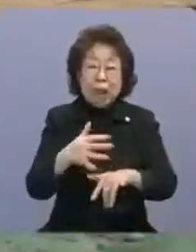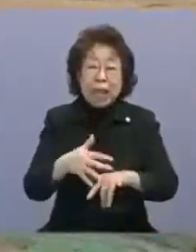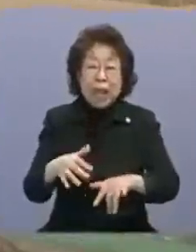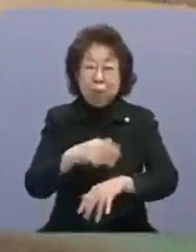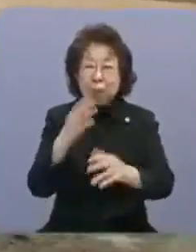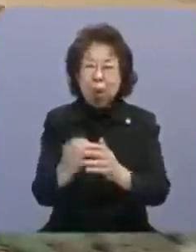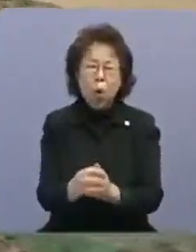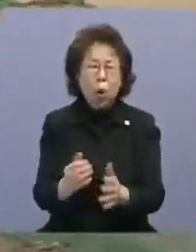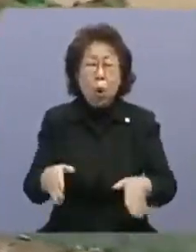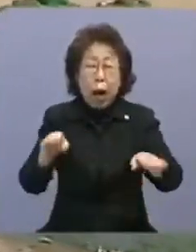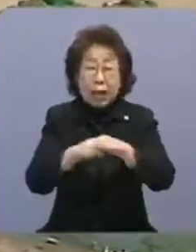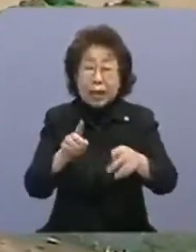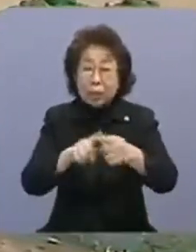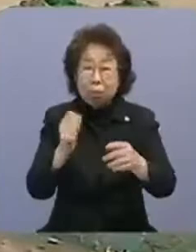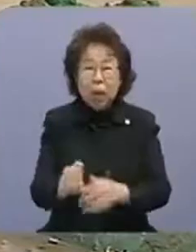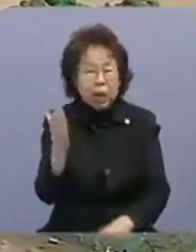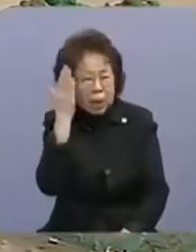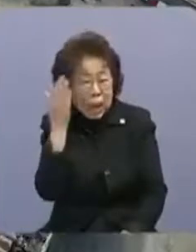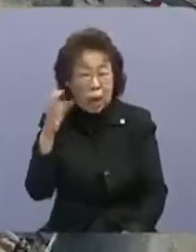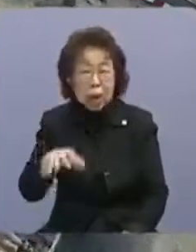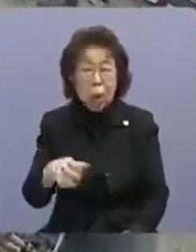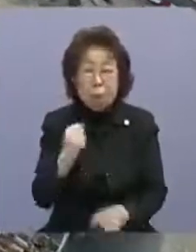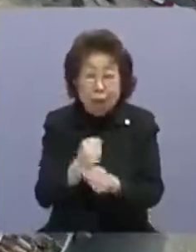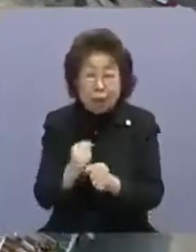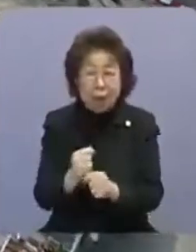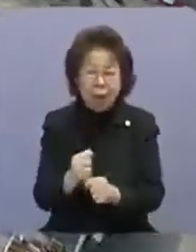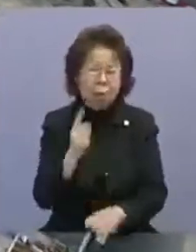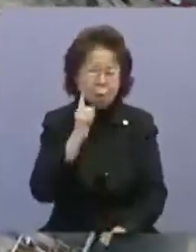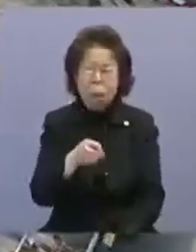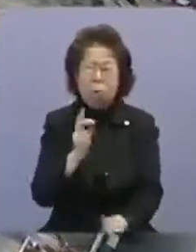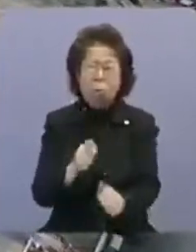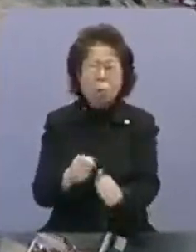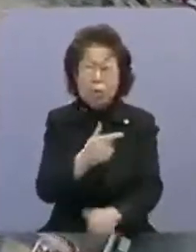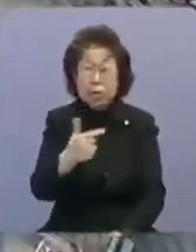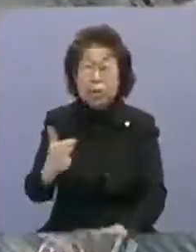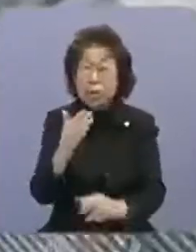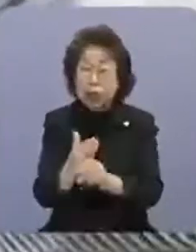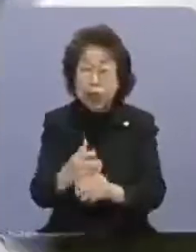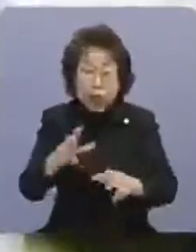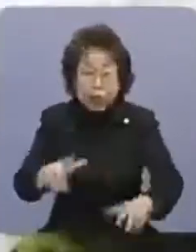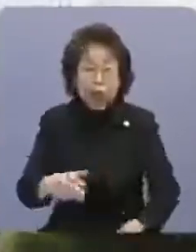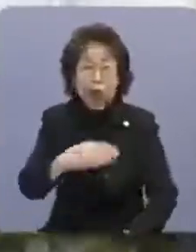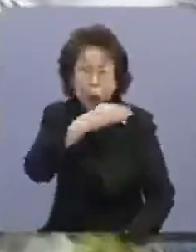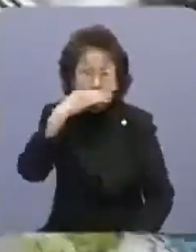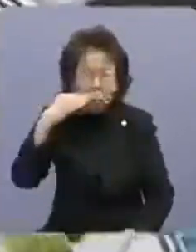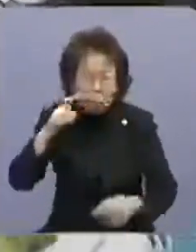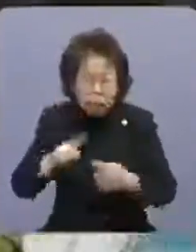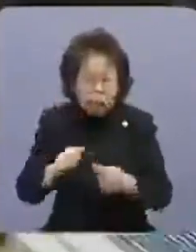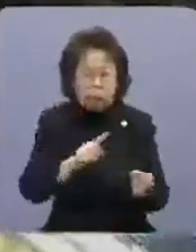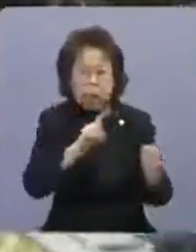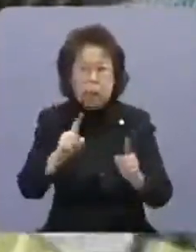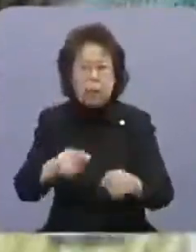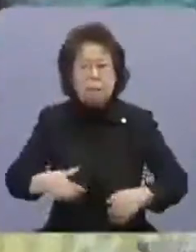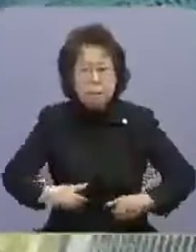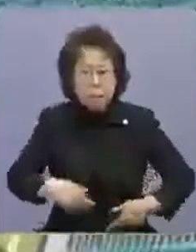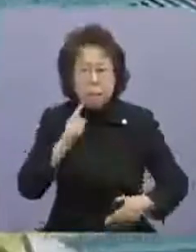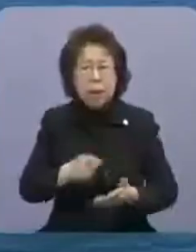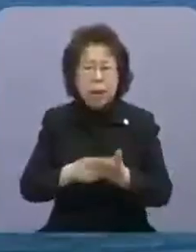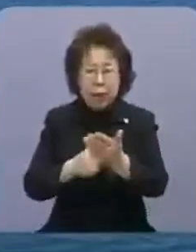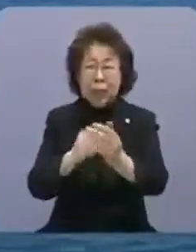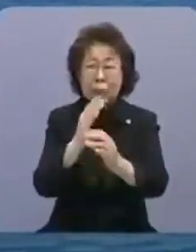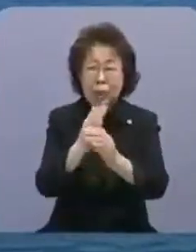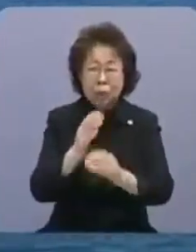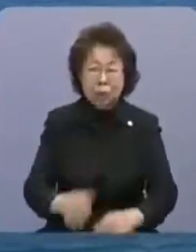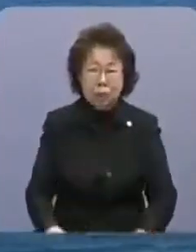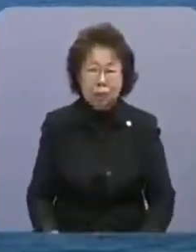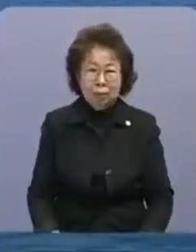복합환승센터 가 숙박시설로 변질되어 있다는 비판이 커지면서 지금이라도 공적 기능을 되살려야 한다는 요구가 나옵니다